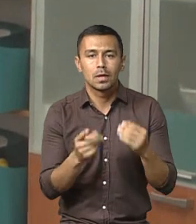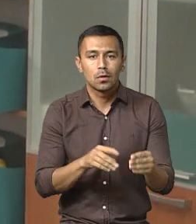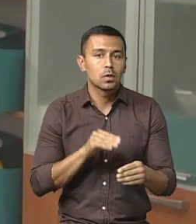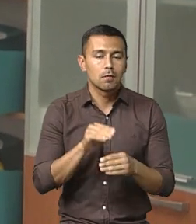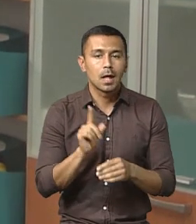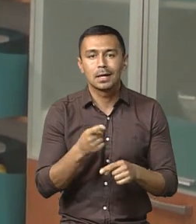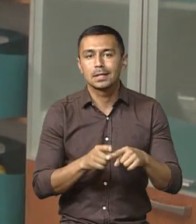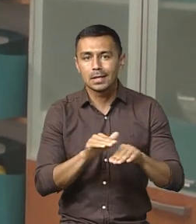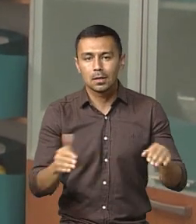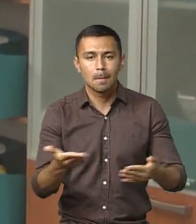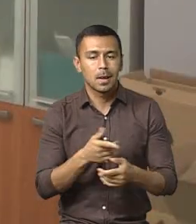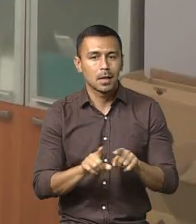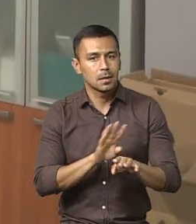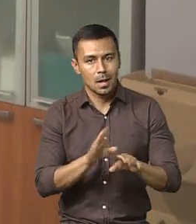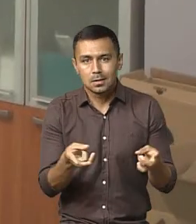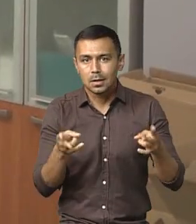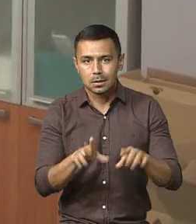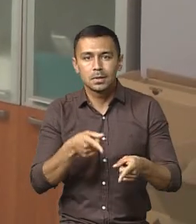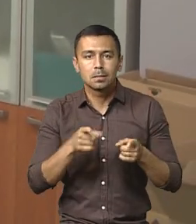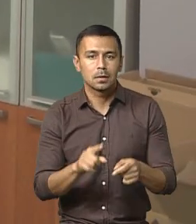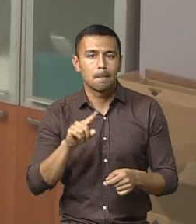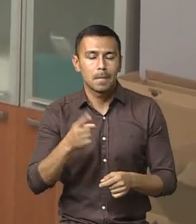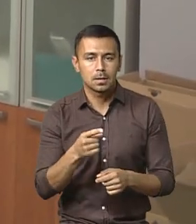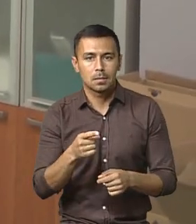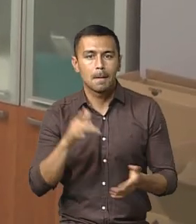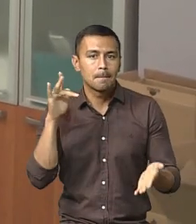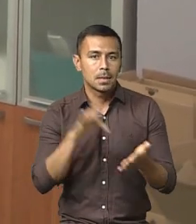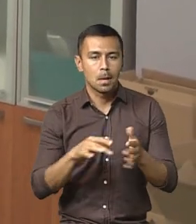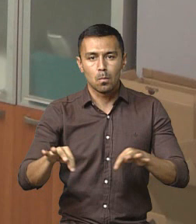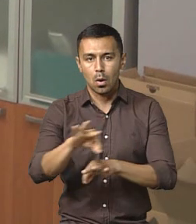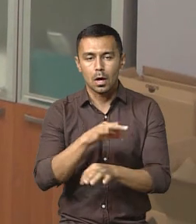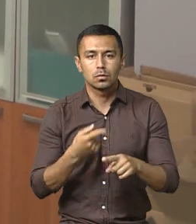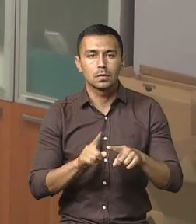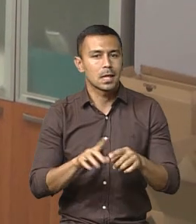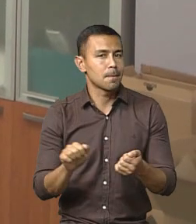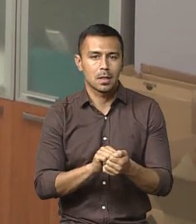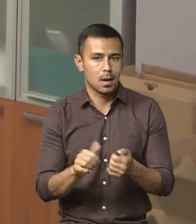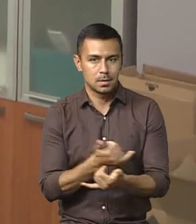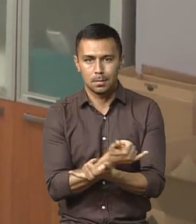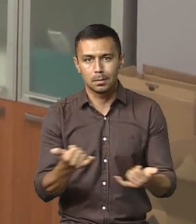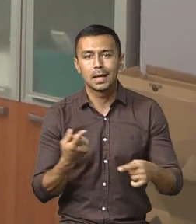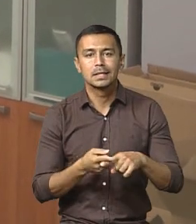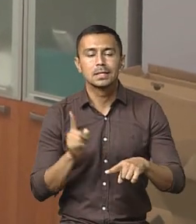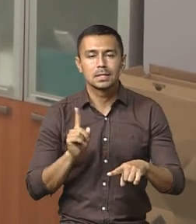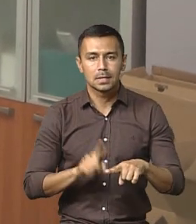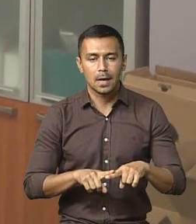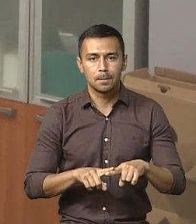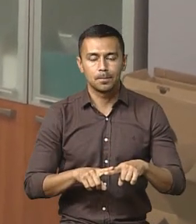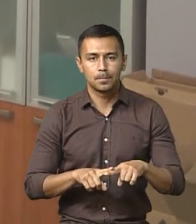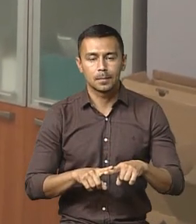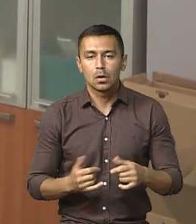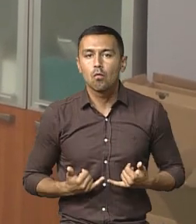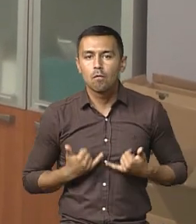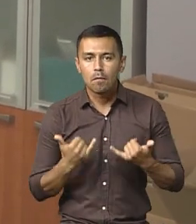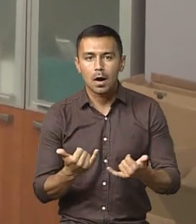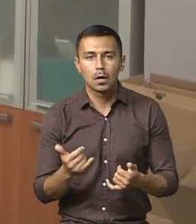додавати, але цих діток ми теж не залишимо. Адже насправді перша мета проекту – це не матеріальне забезпечення, це знак уваги